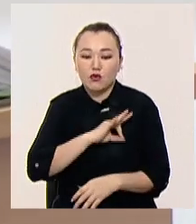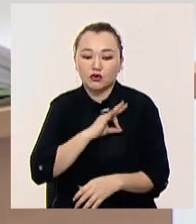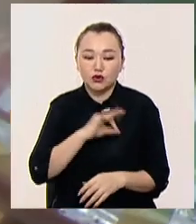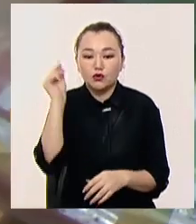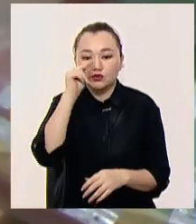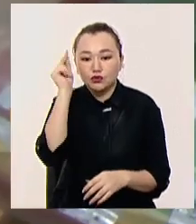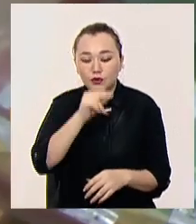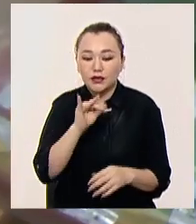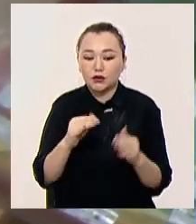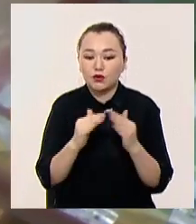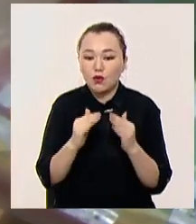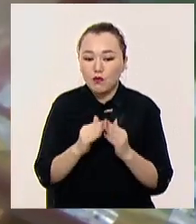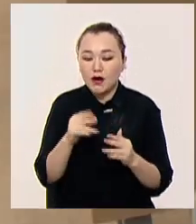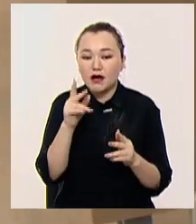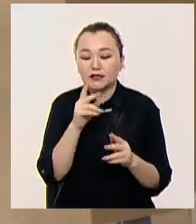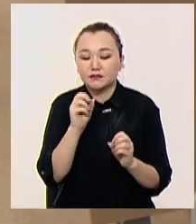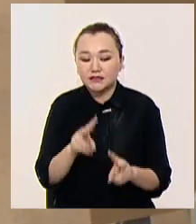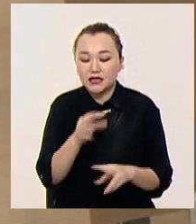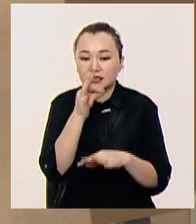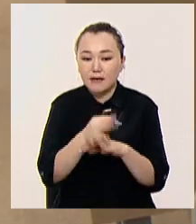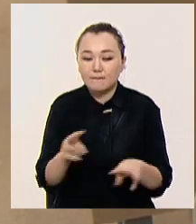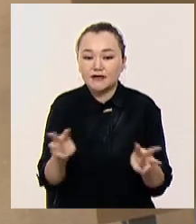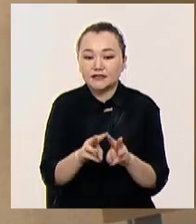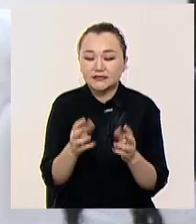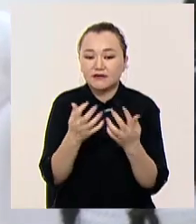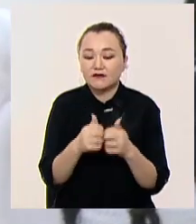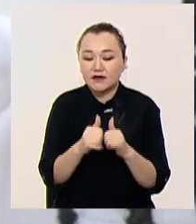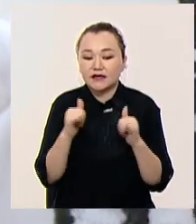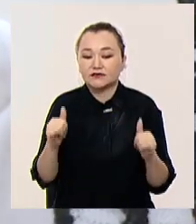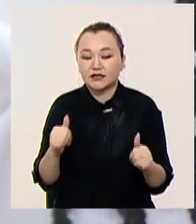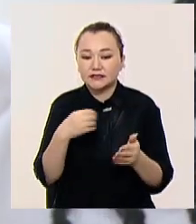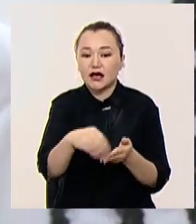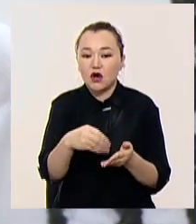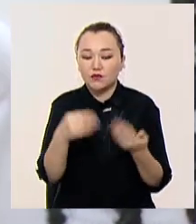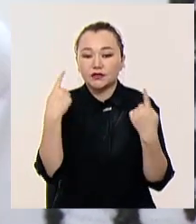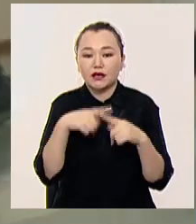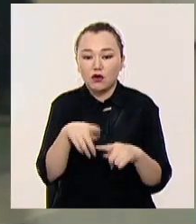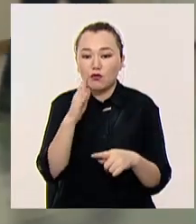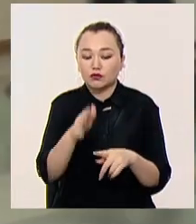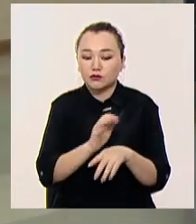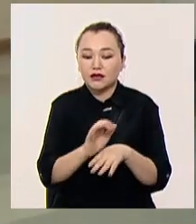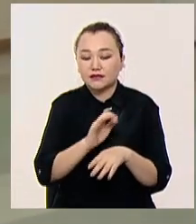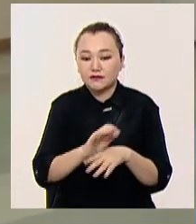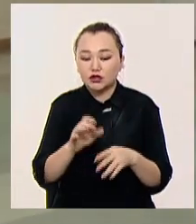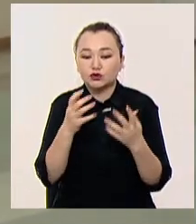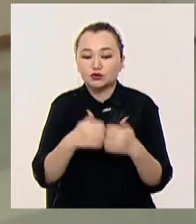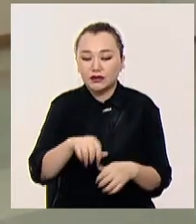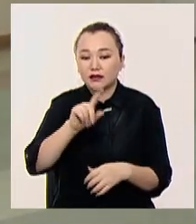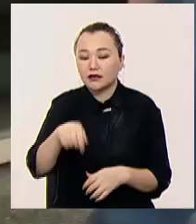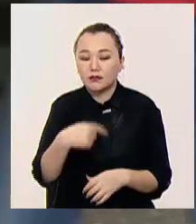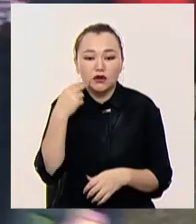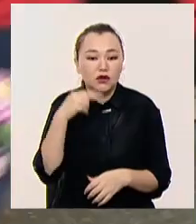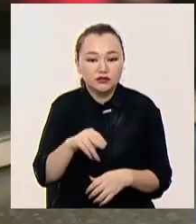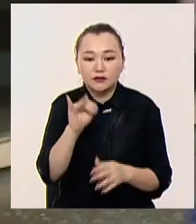на уроках и дома. По данным специалистов Министерства цифрового развития, закуп техники будет производиться с учетом требований к качеству